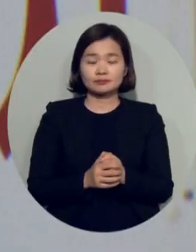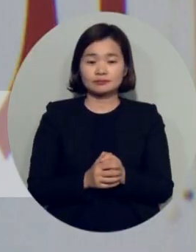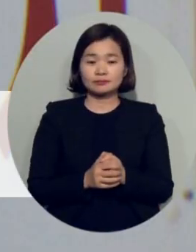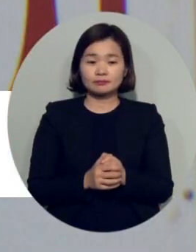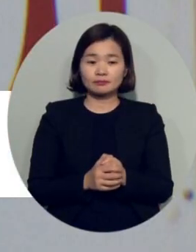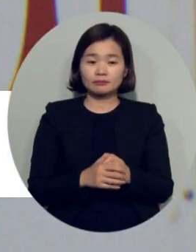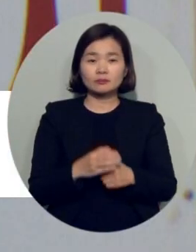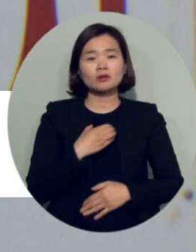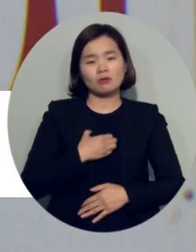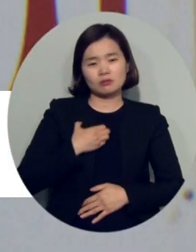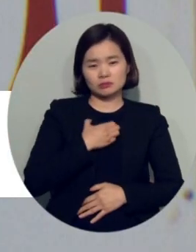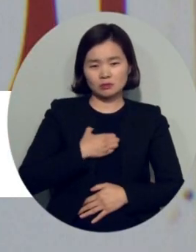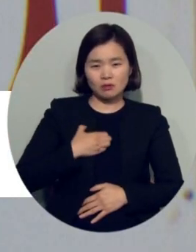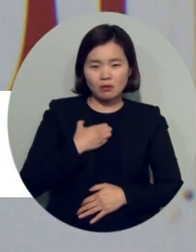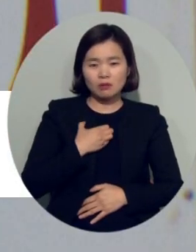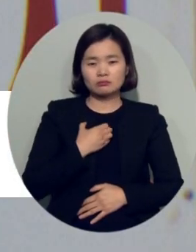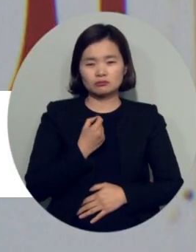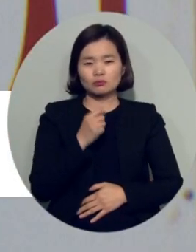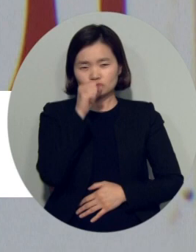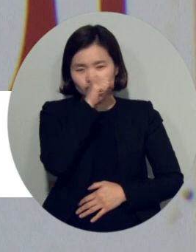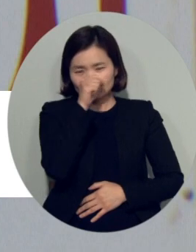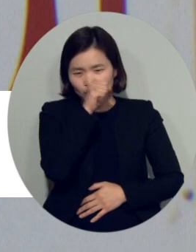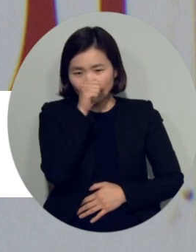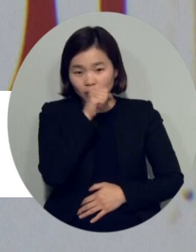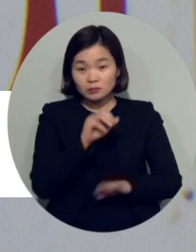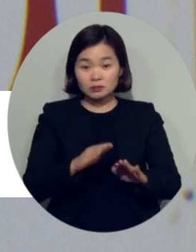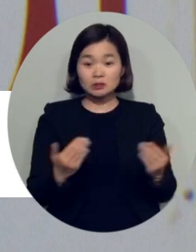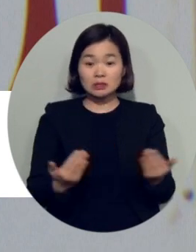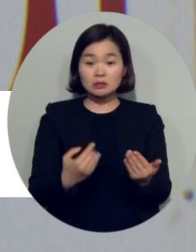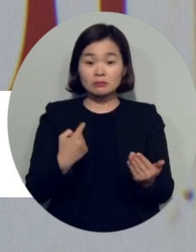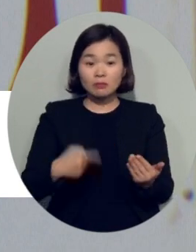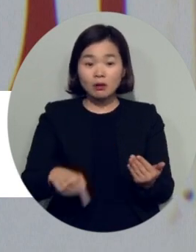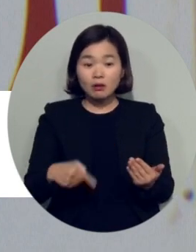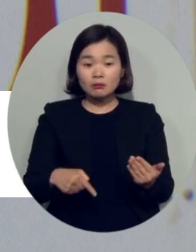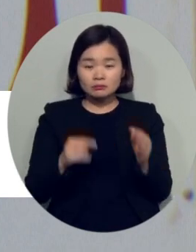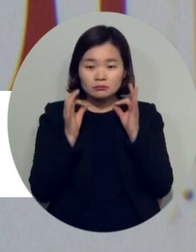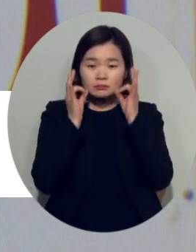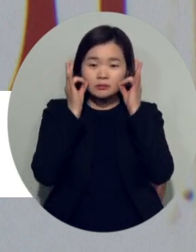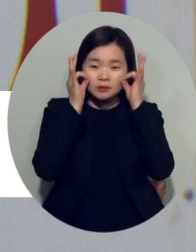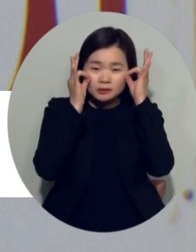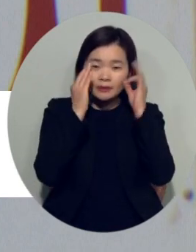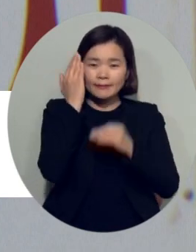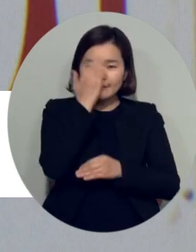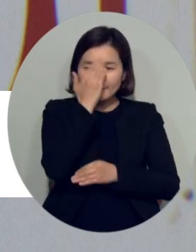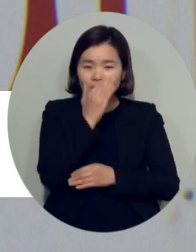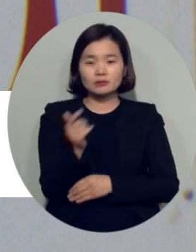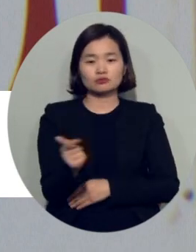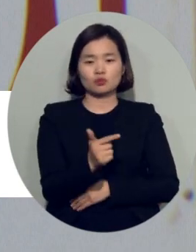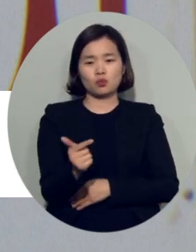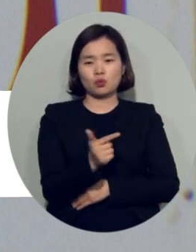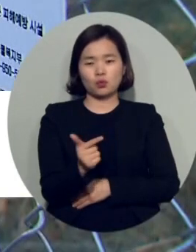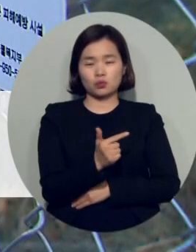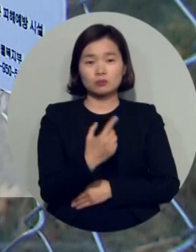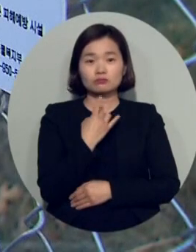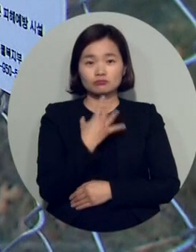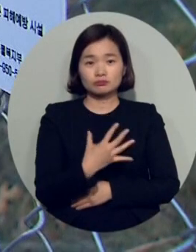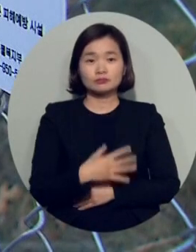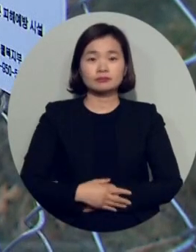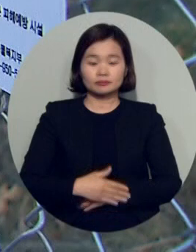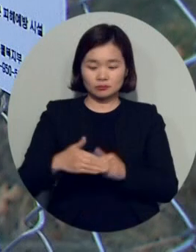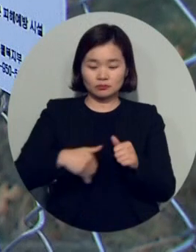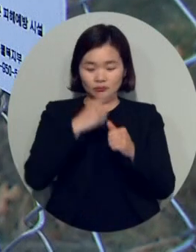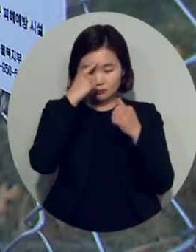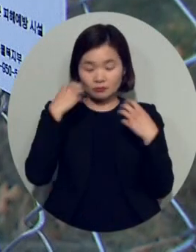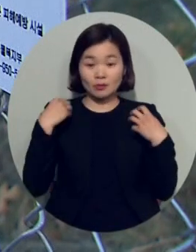돼지가 지금 불안하기도 하고 우선 할 수 있는 거는 그거죠. 저희가 지금 최선을 다해서 소독을 하고.